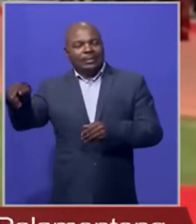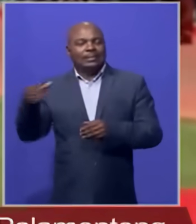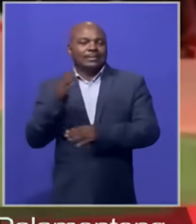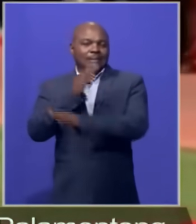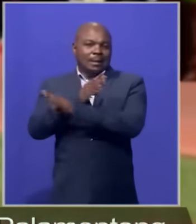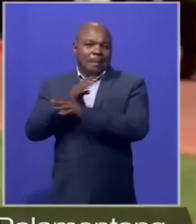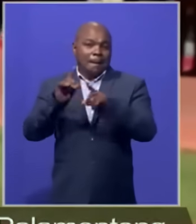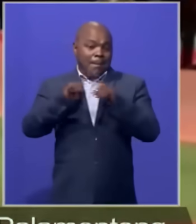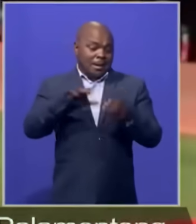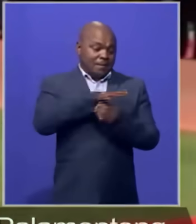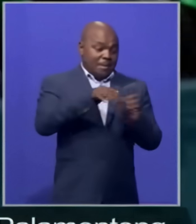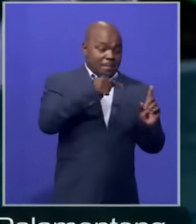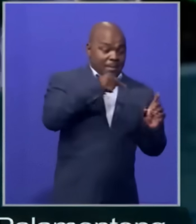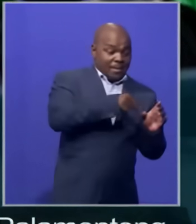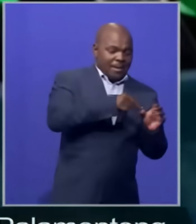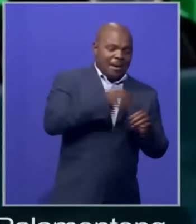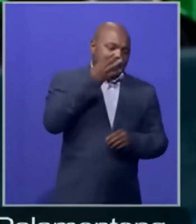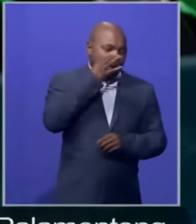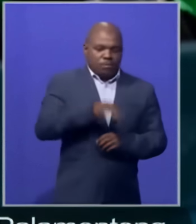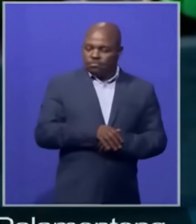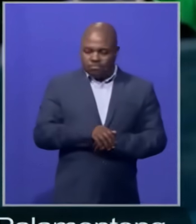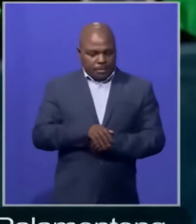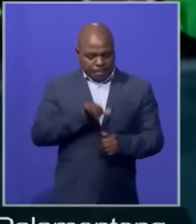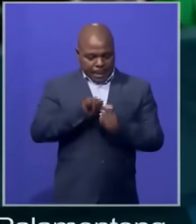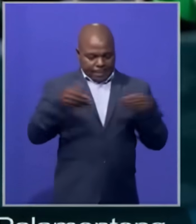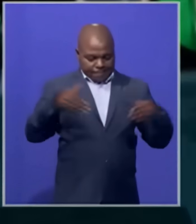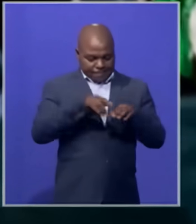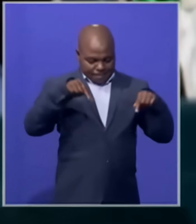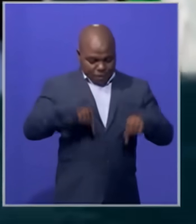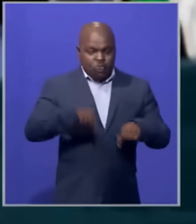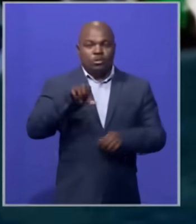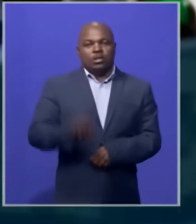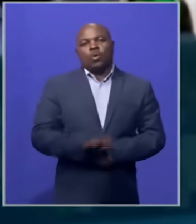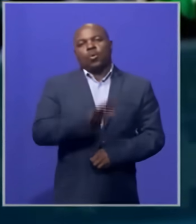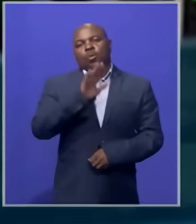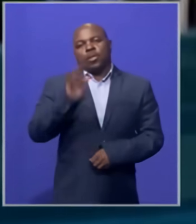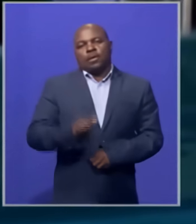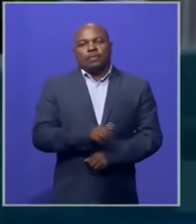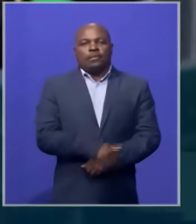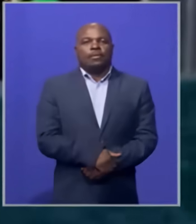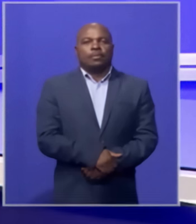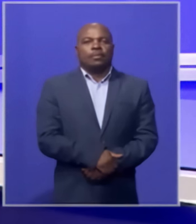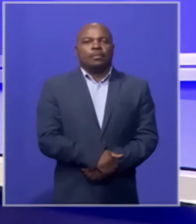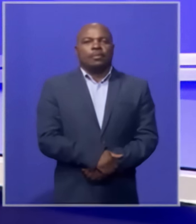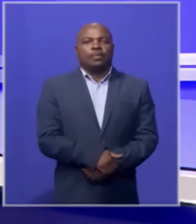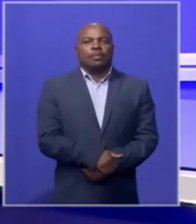le ba lapa la ga Lungu bona ba nyaka gore a bolokele ka mono Afrika Borwa.